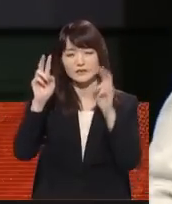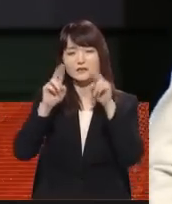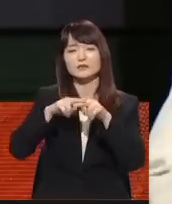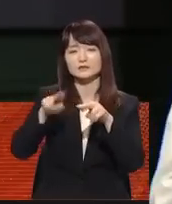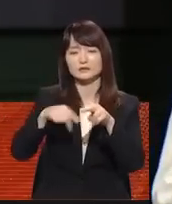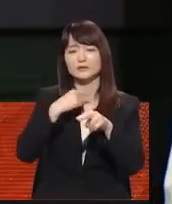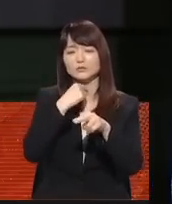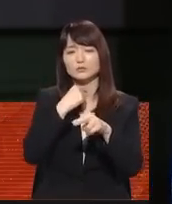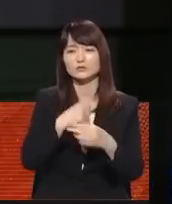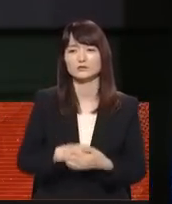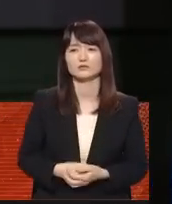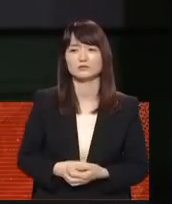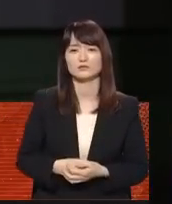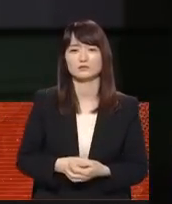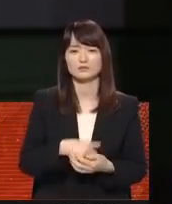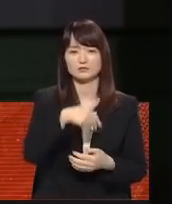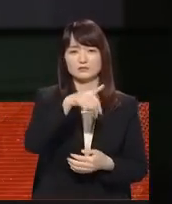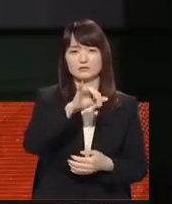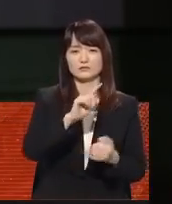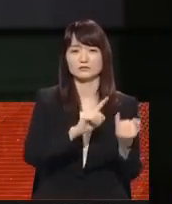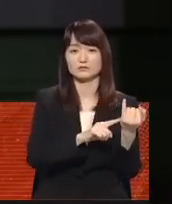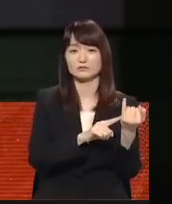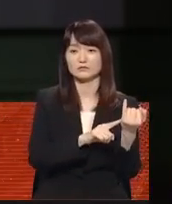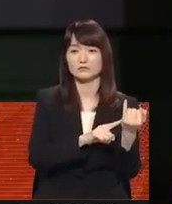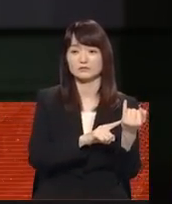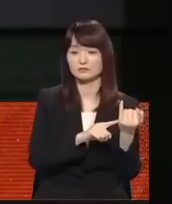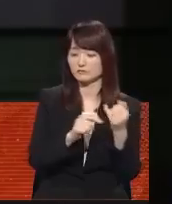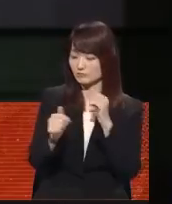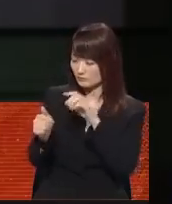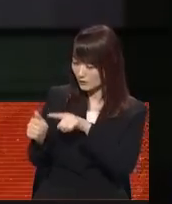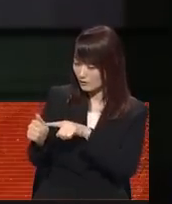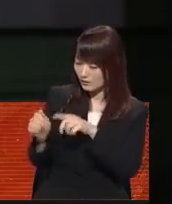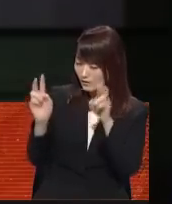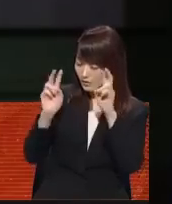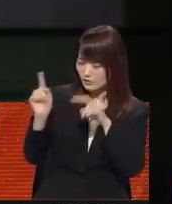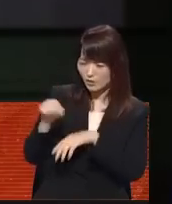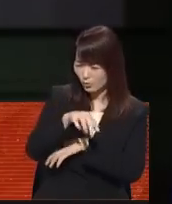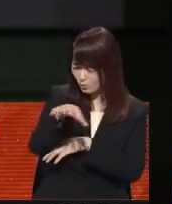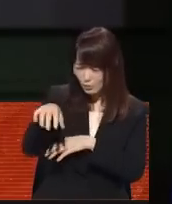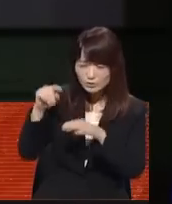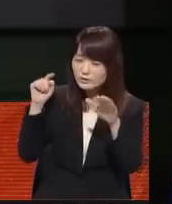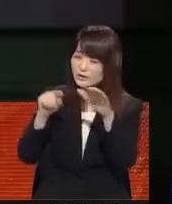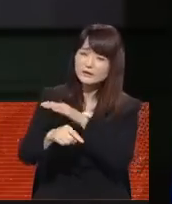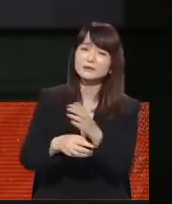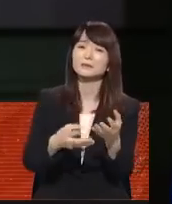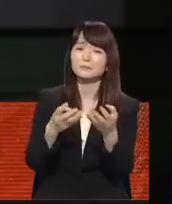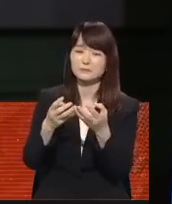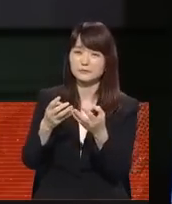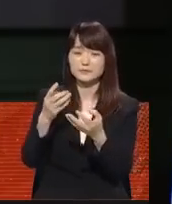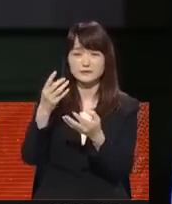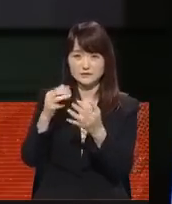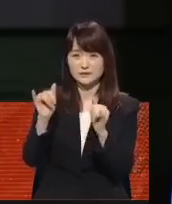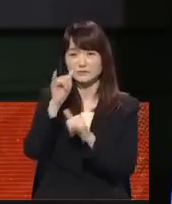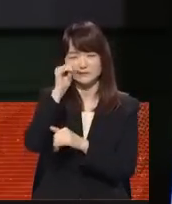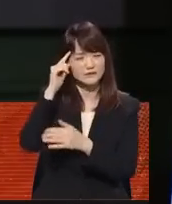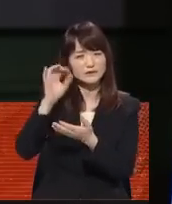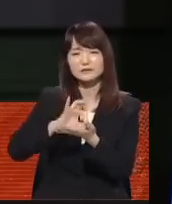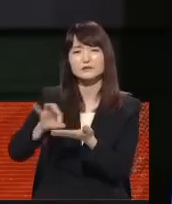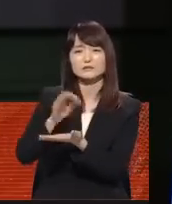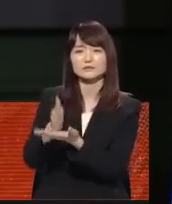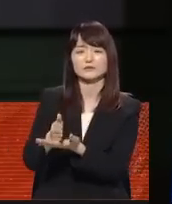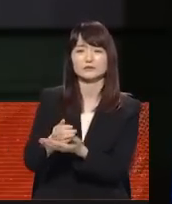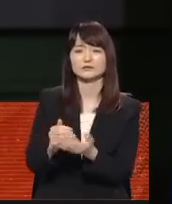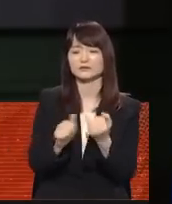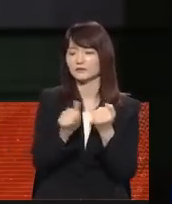싶다는 겁니다이 진씨가 그런 사람은 어느 회사를 가나 있다 그러니까 신경 쓰지 말아야 한다 이렇게 얘기를 해도요이 남편은 정말